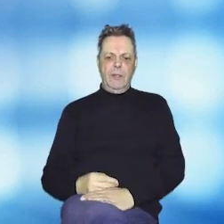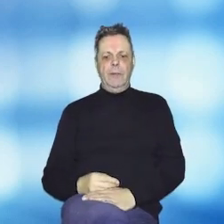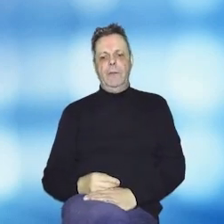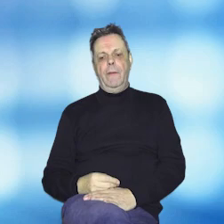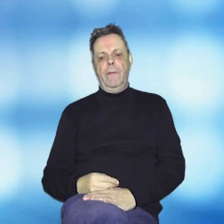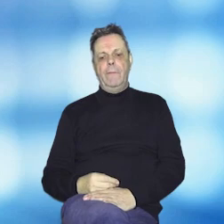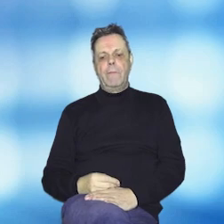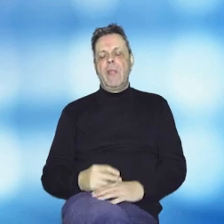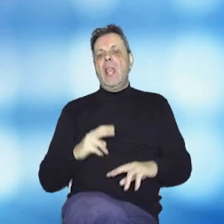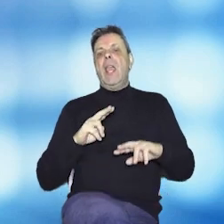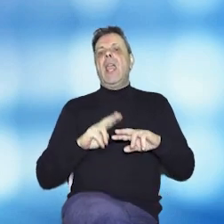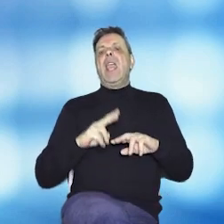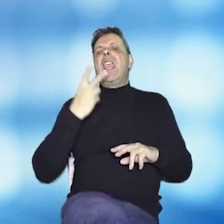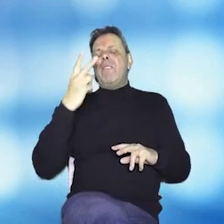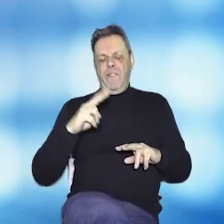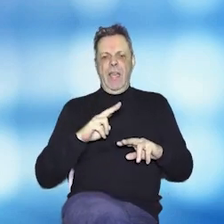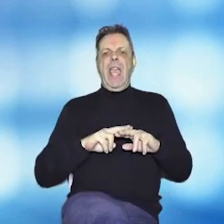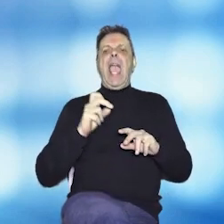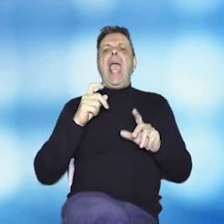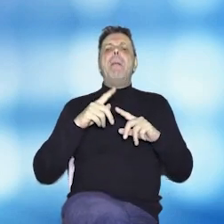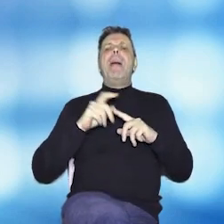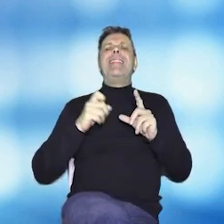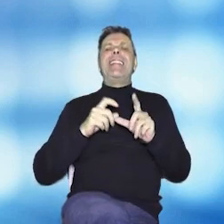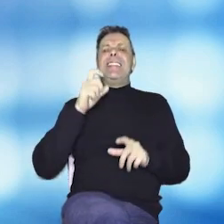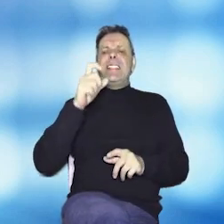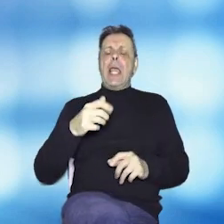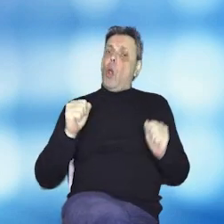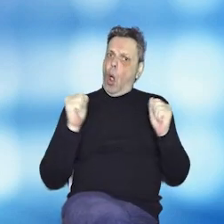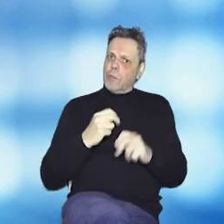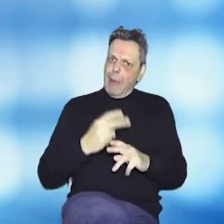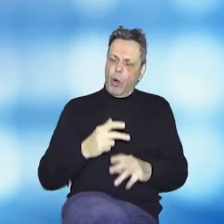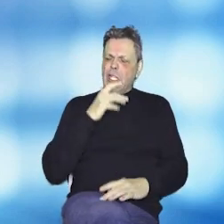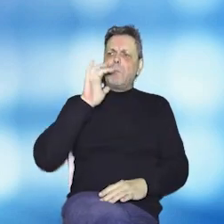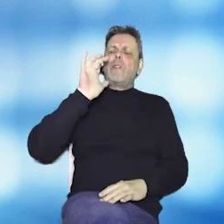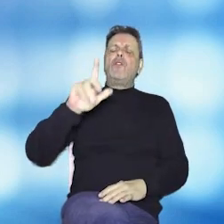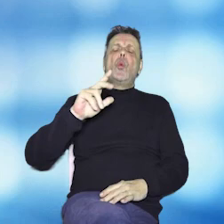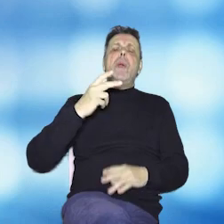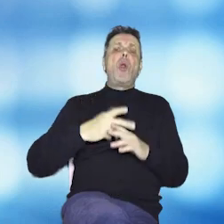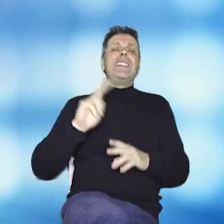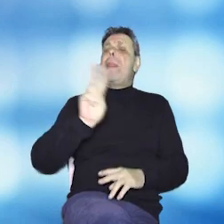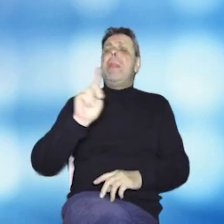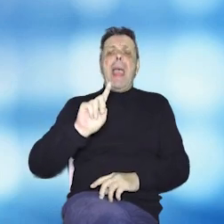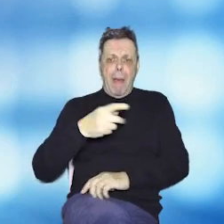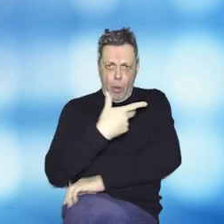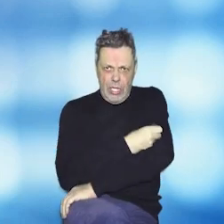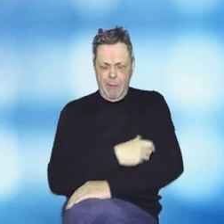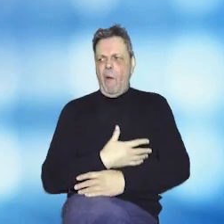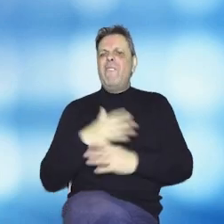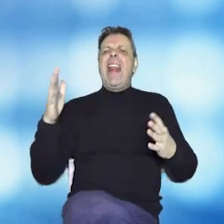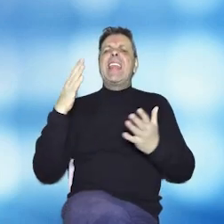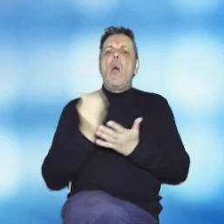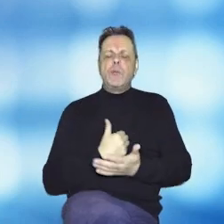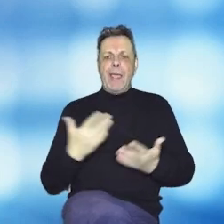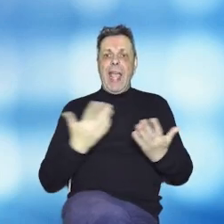HIV-a, protiv hepatitisa C, koji je jedna ozbiljna bolest, protiv brojnih drugih bolesti mi nemamo cjepivo. Dakle, veliki je